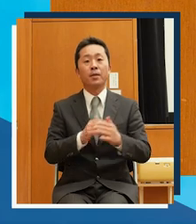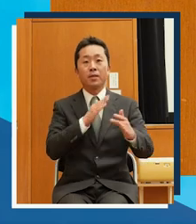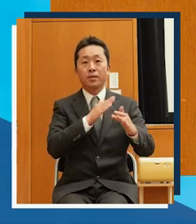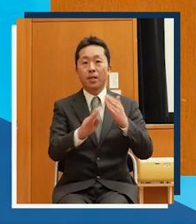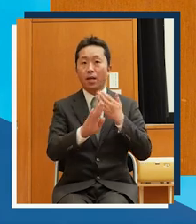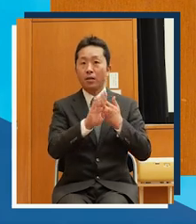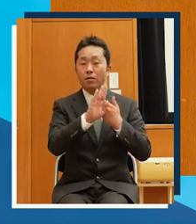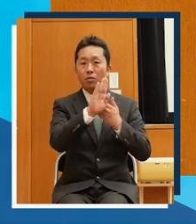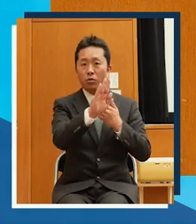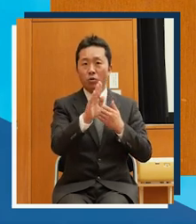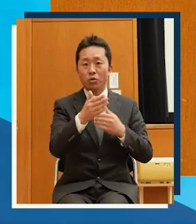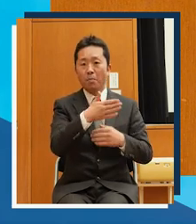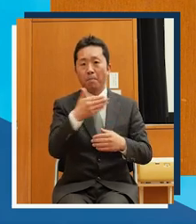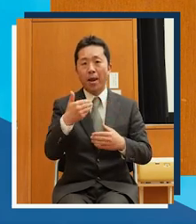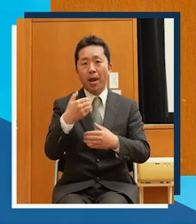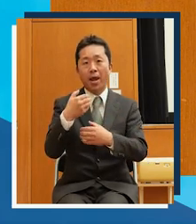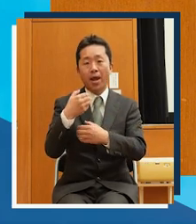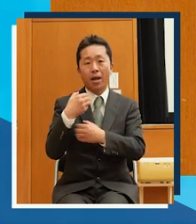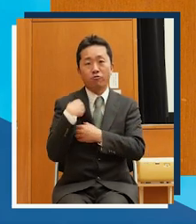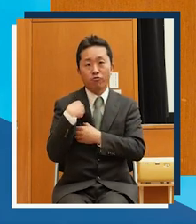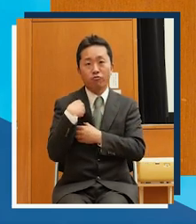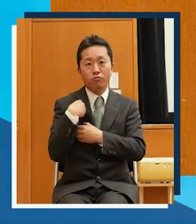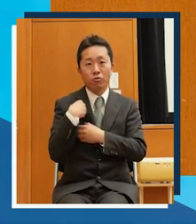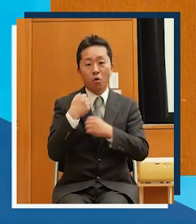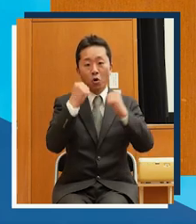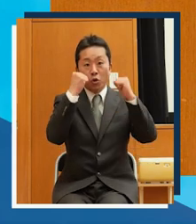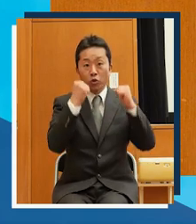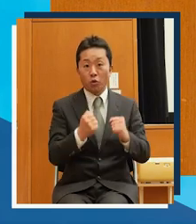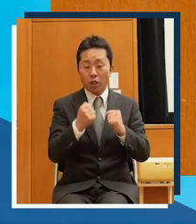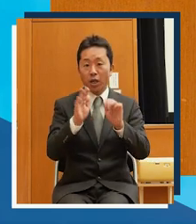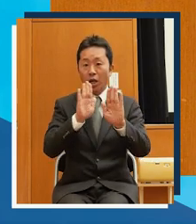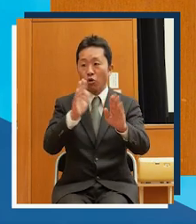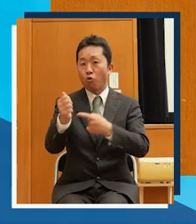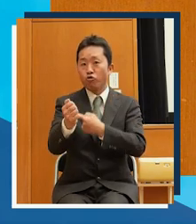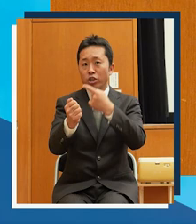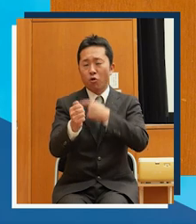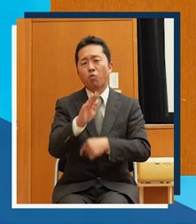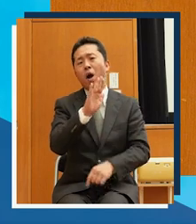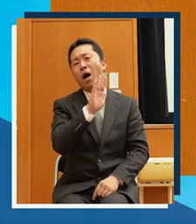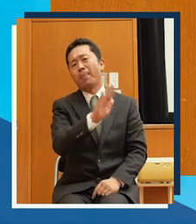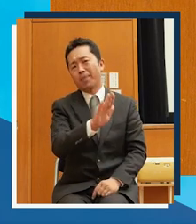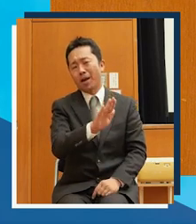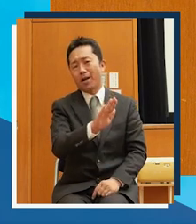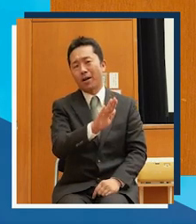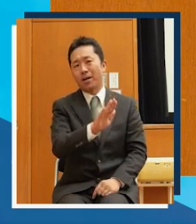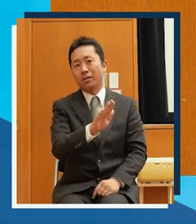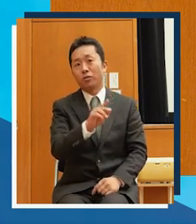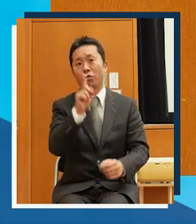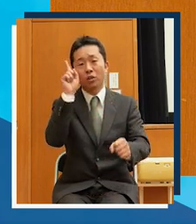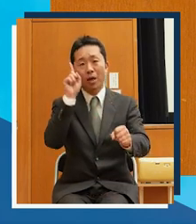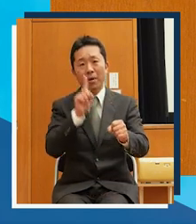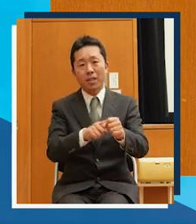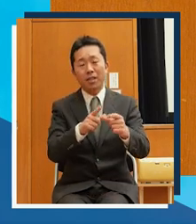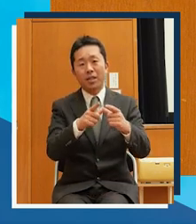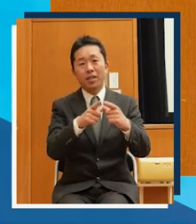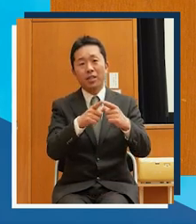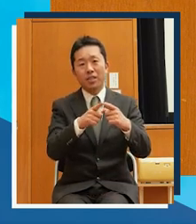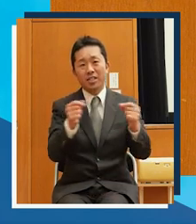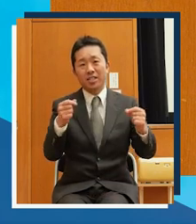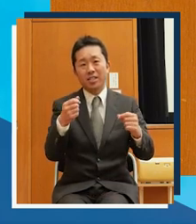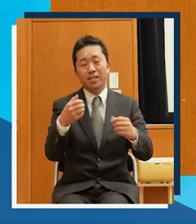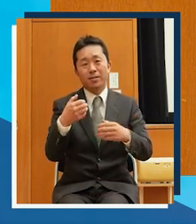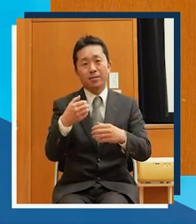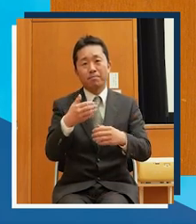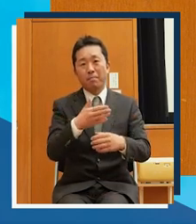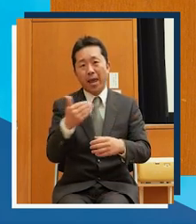るえ米軍の存在がまさに抑止力というものでそのために日米安保条約があり日米地域協定があっ